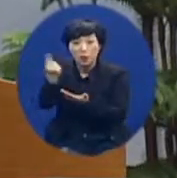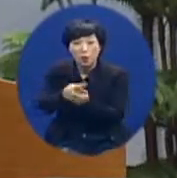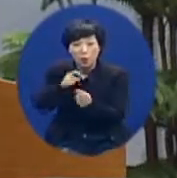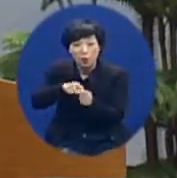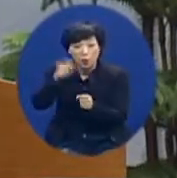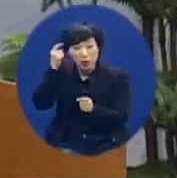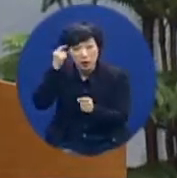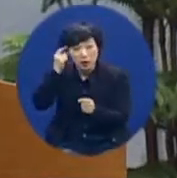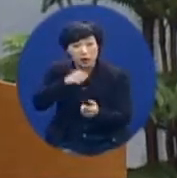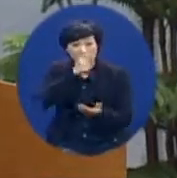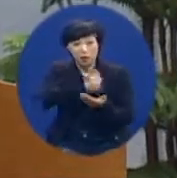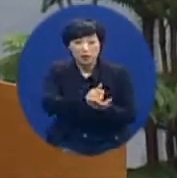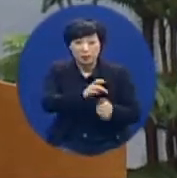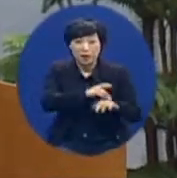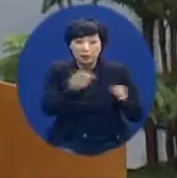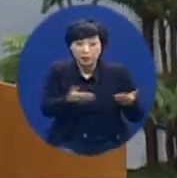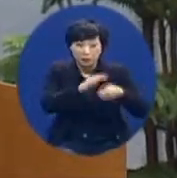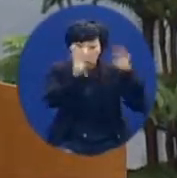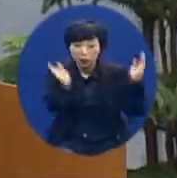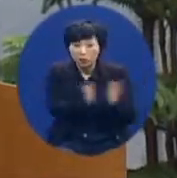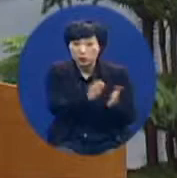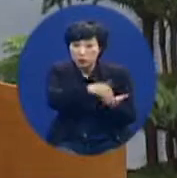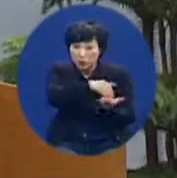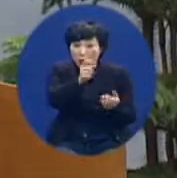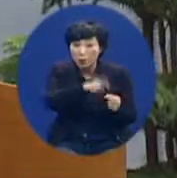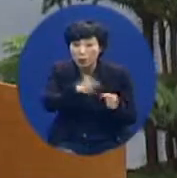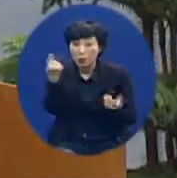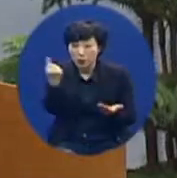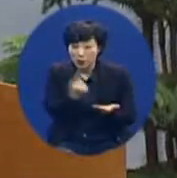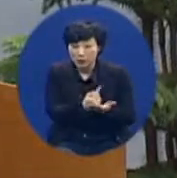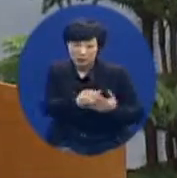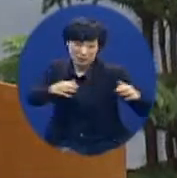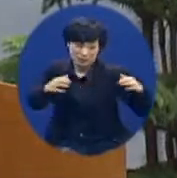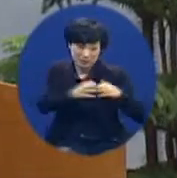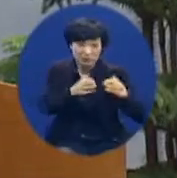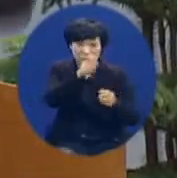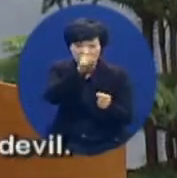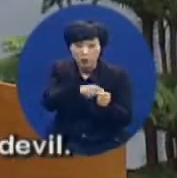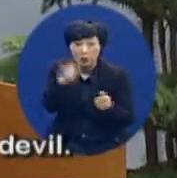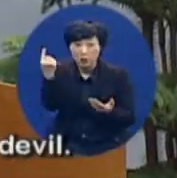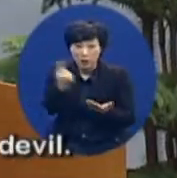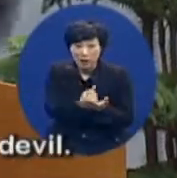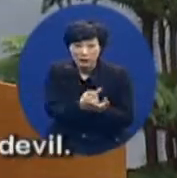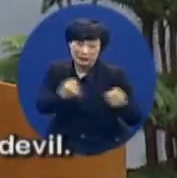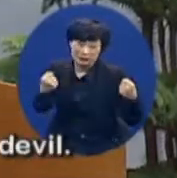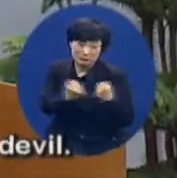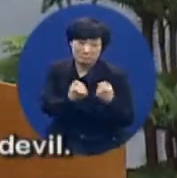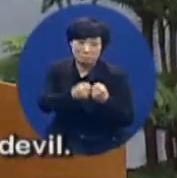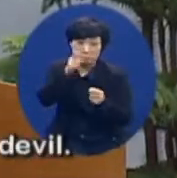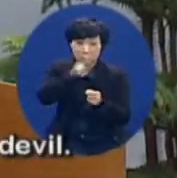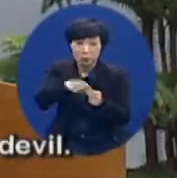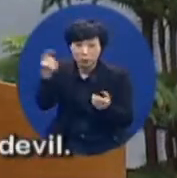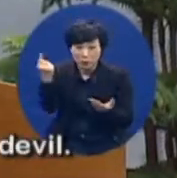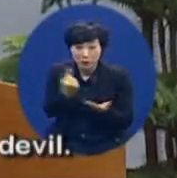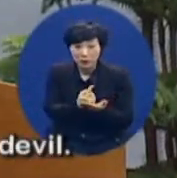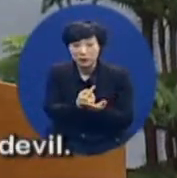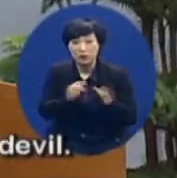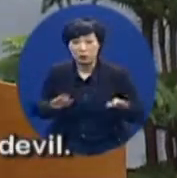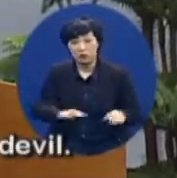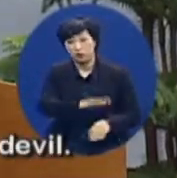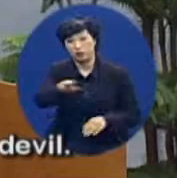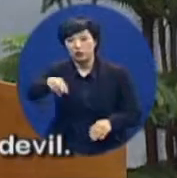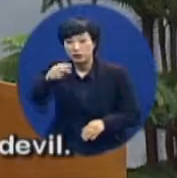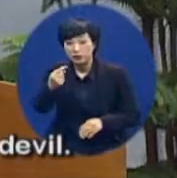죄와 마귀를 멸하러 왔다 아멘 전투하러 왔다 싸우러 왔다 아멘 우리도